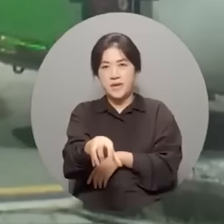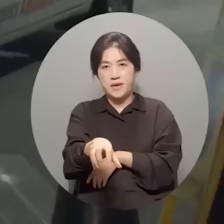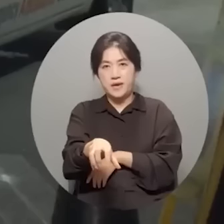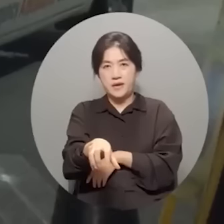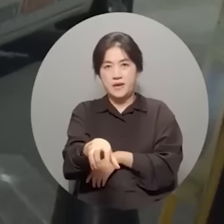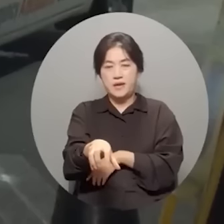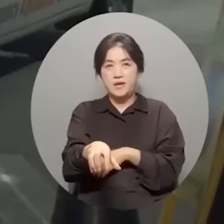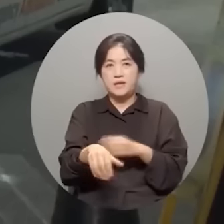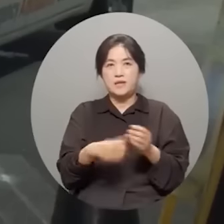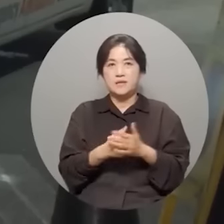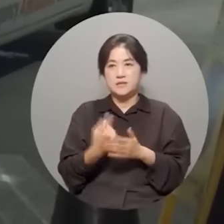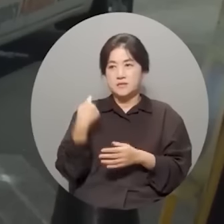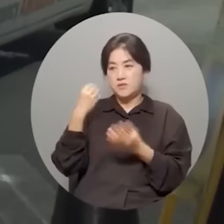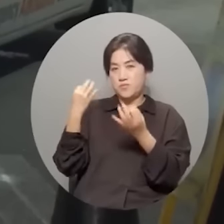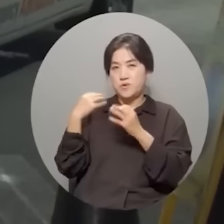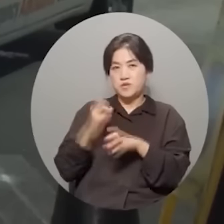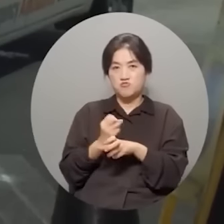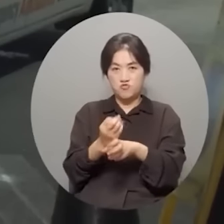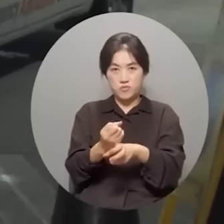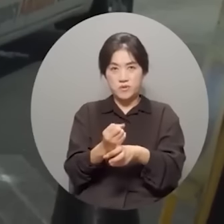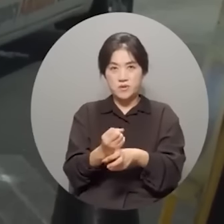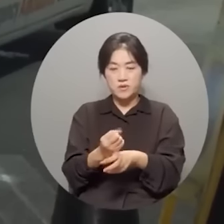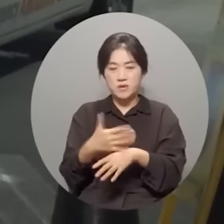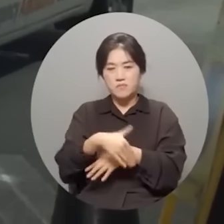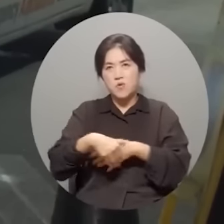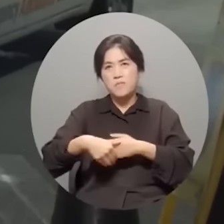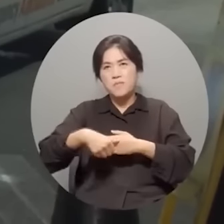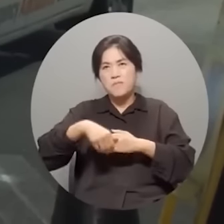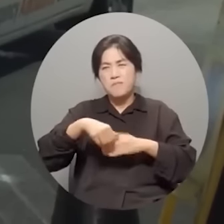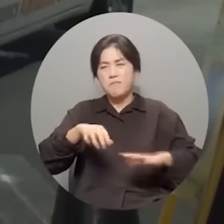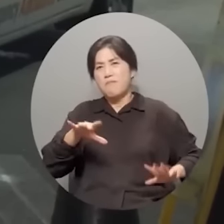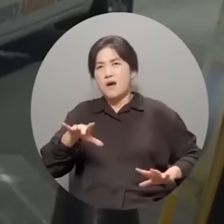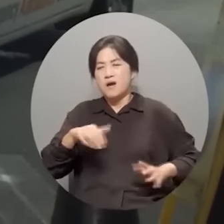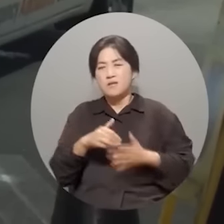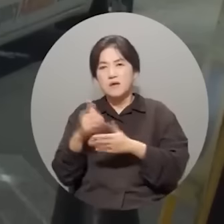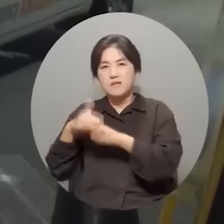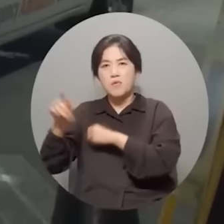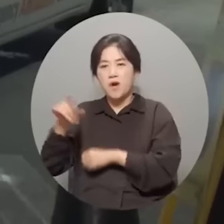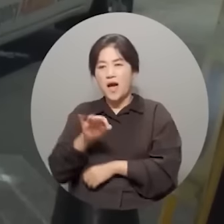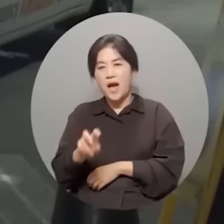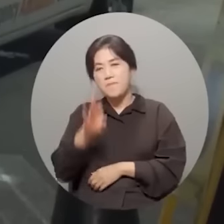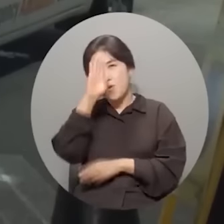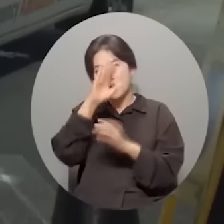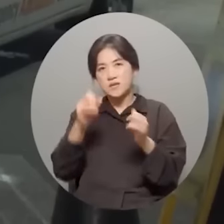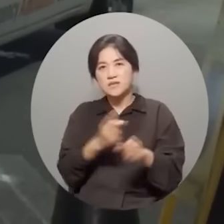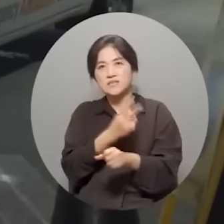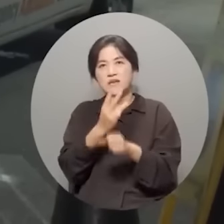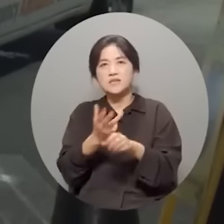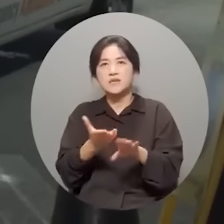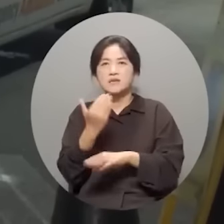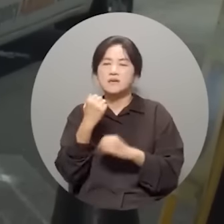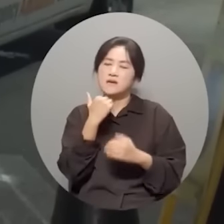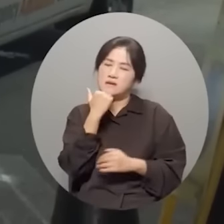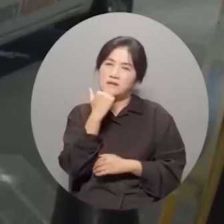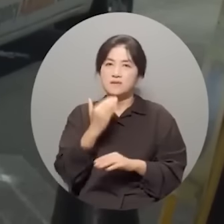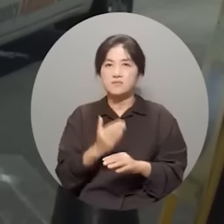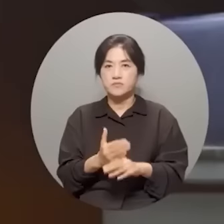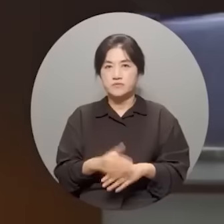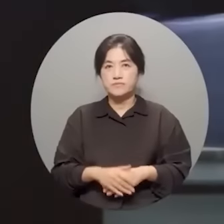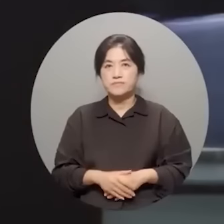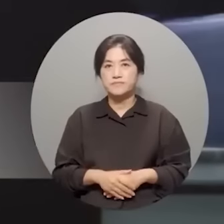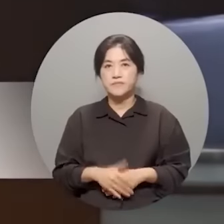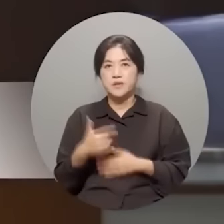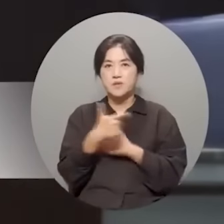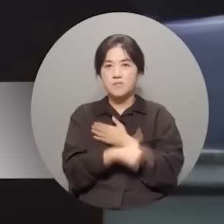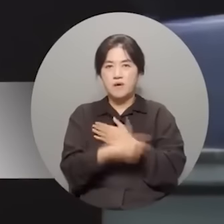제 뒤로 보이는 구급 차에선 마비 증세를 보여 대구에서 온 암환자가 세 시간 넘게 기다리고 있습니다